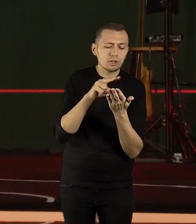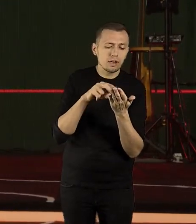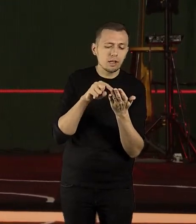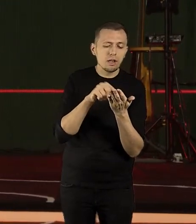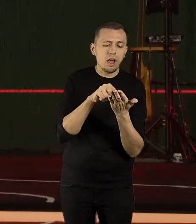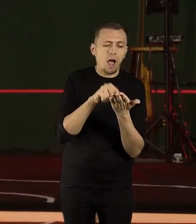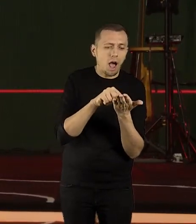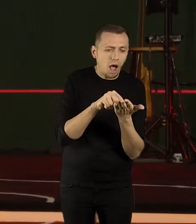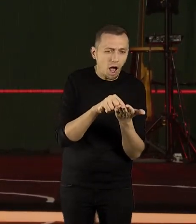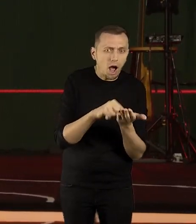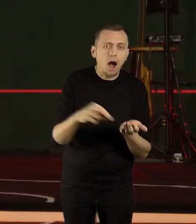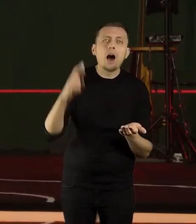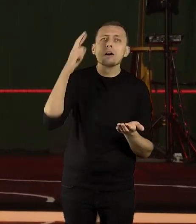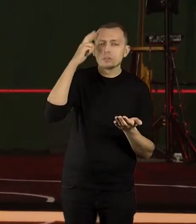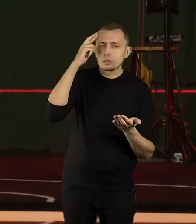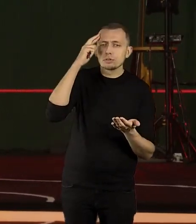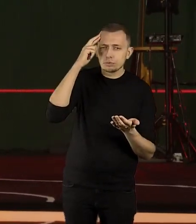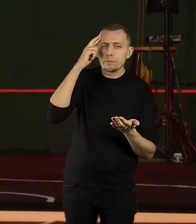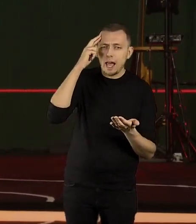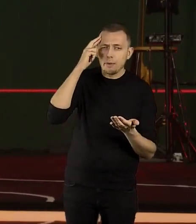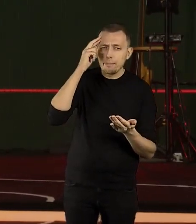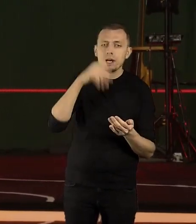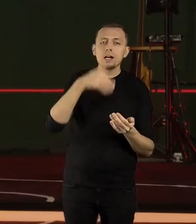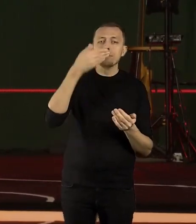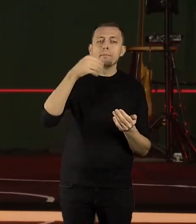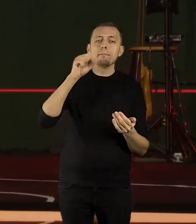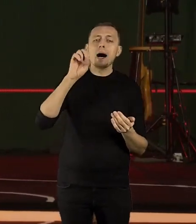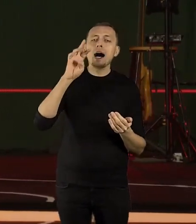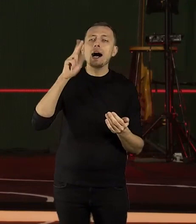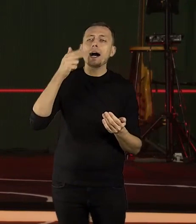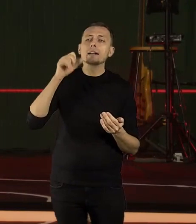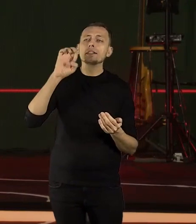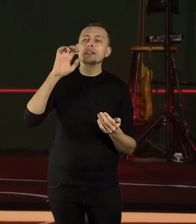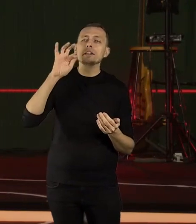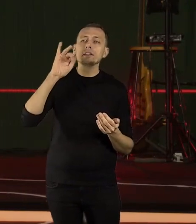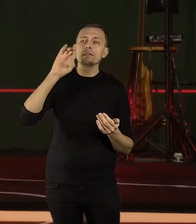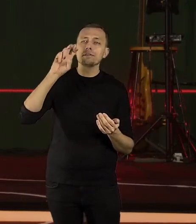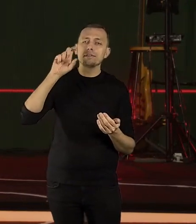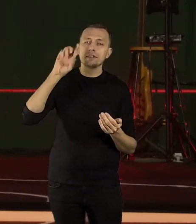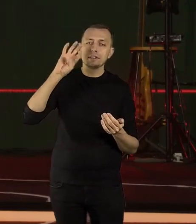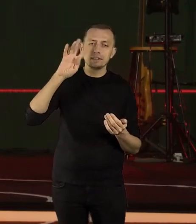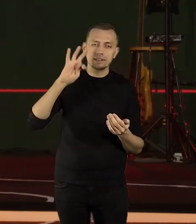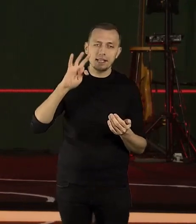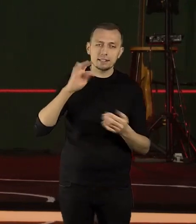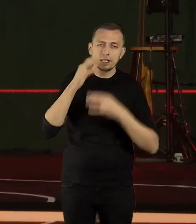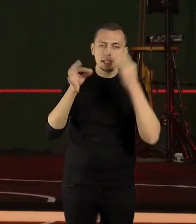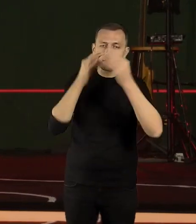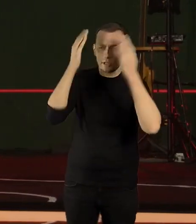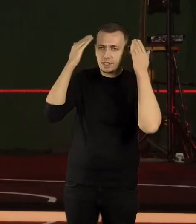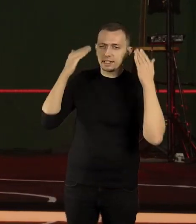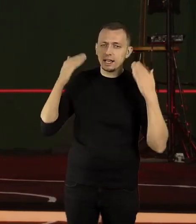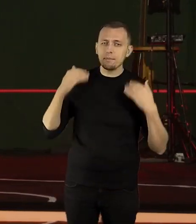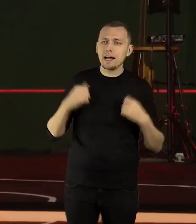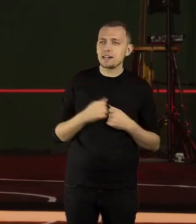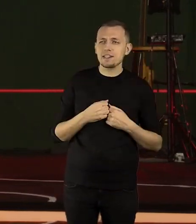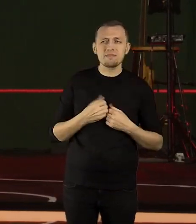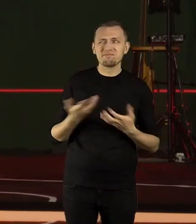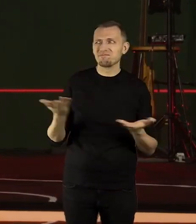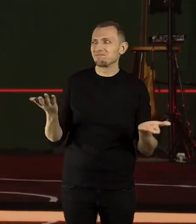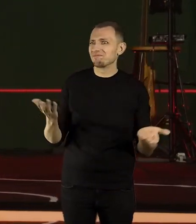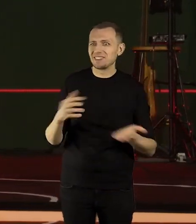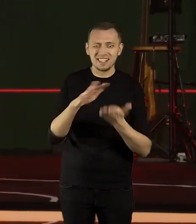rewolucyjna. I ma w zasadzie ona, tak jak już mówiłem, dwie zwrotki. W zwrotce pierwszej, specjalnie to